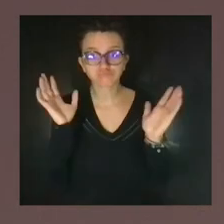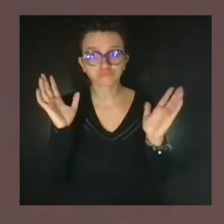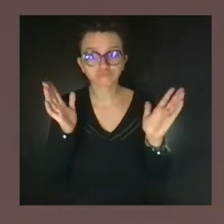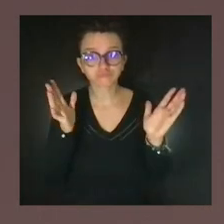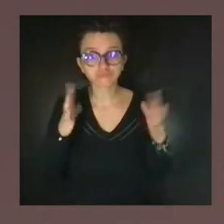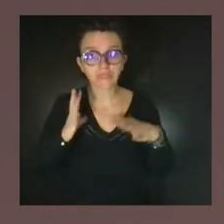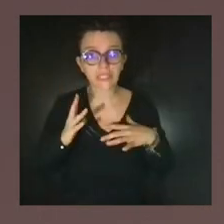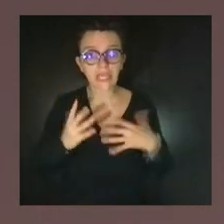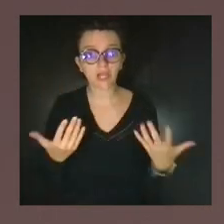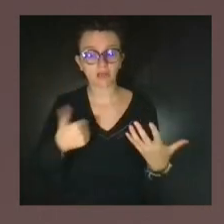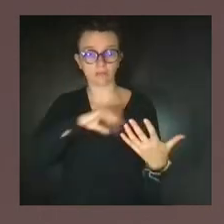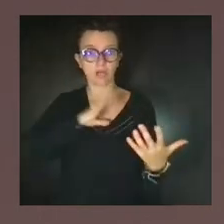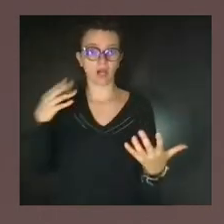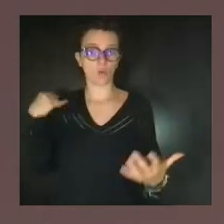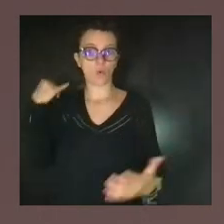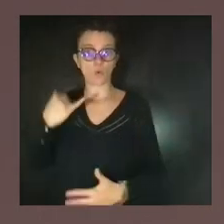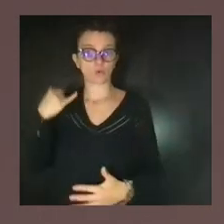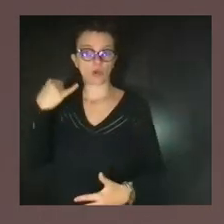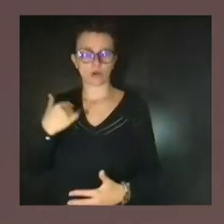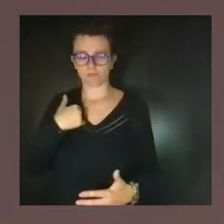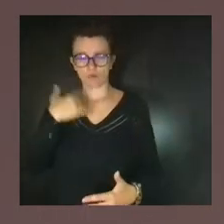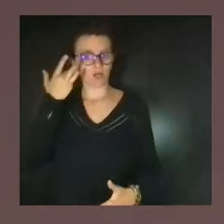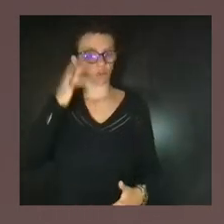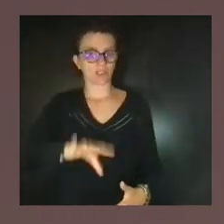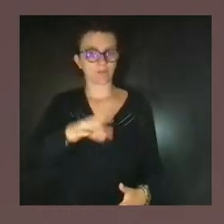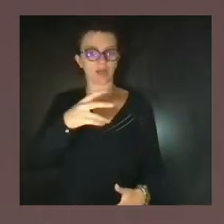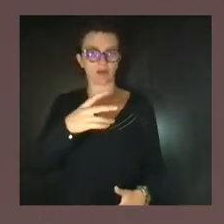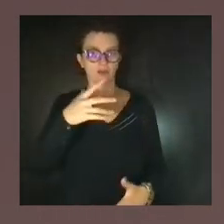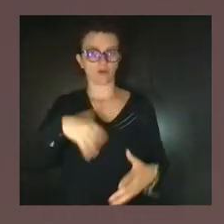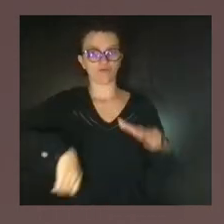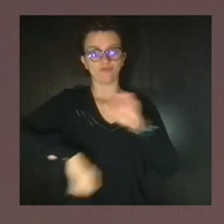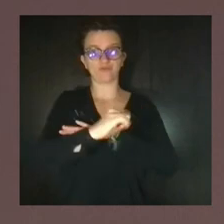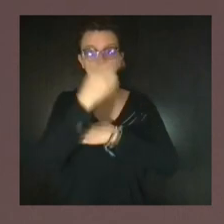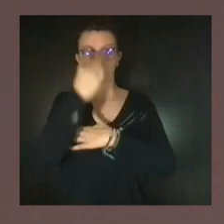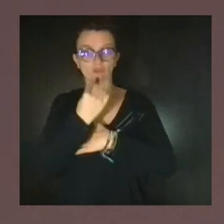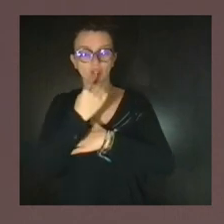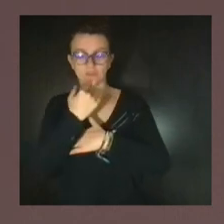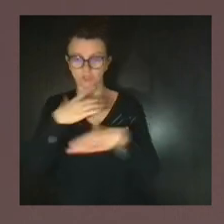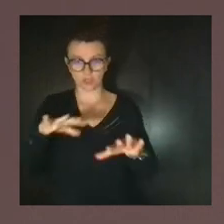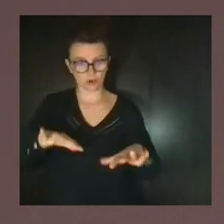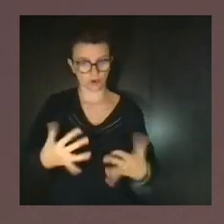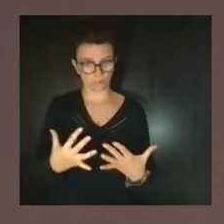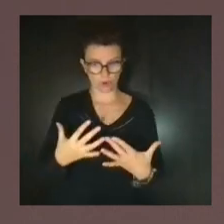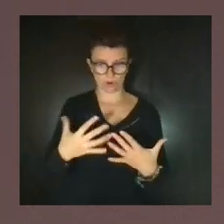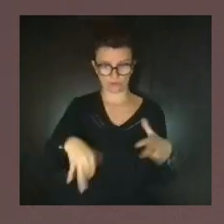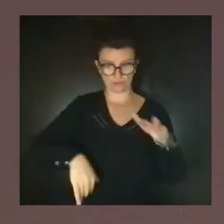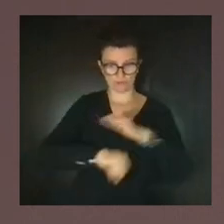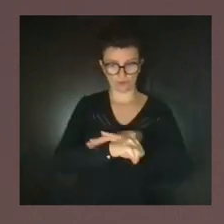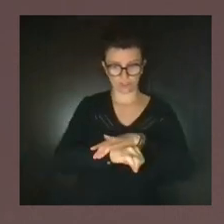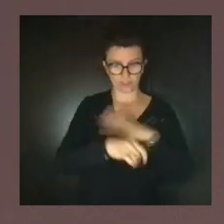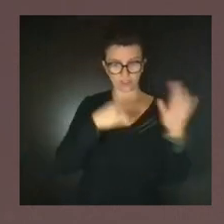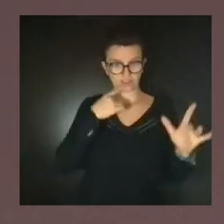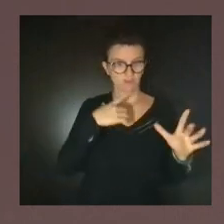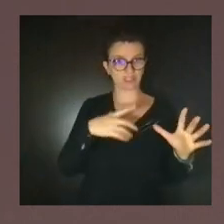longtemps, je prends juste l'exemple. Moi, je ne connaissais pas le cécifoot. Pour jouer au foot, on mettait un sac autour d'un ballon pour que moi, je puisse